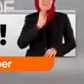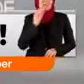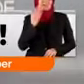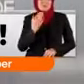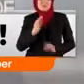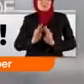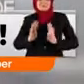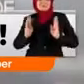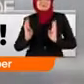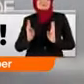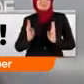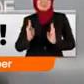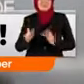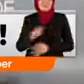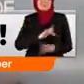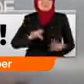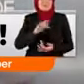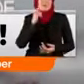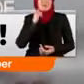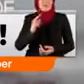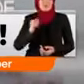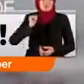arasında çantasından cüzdanını çaldı